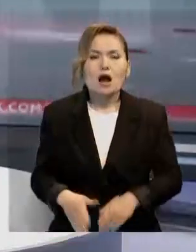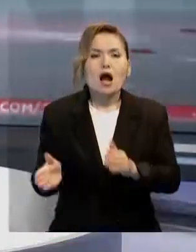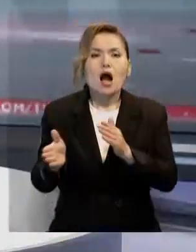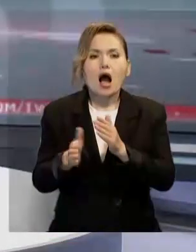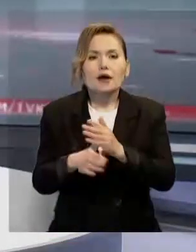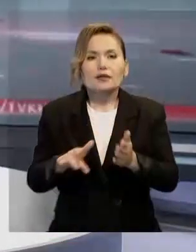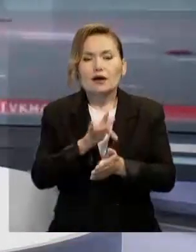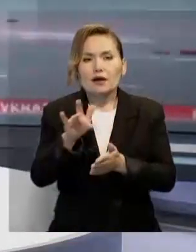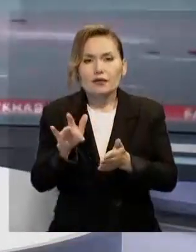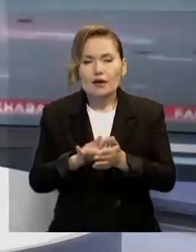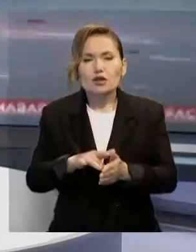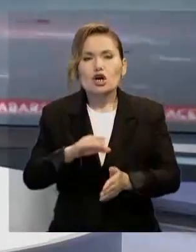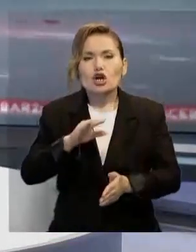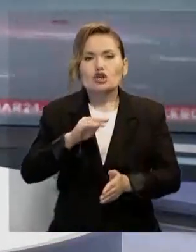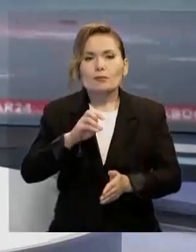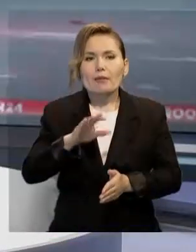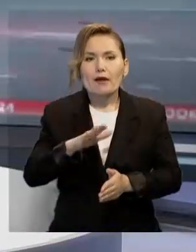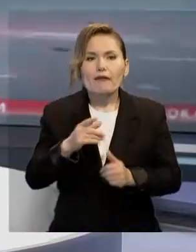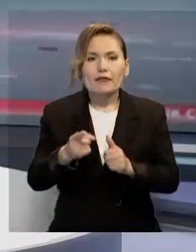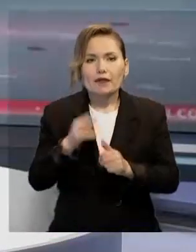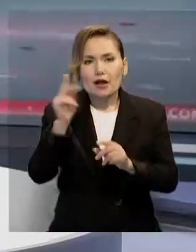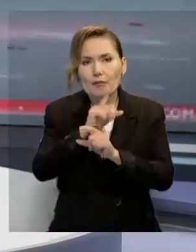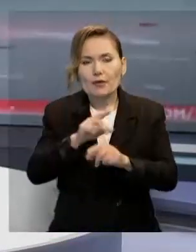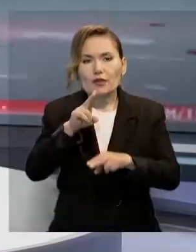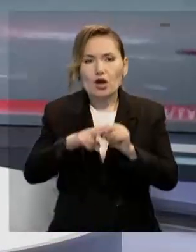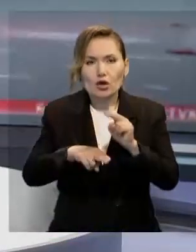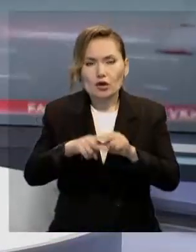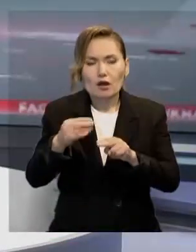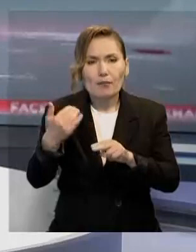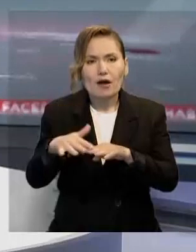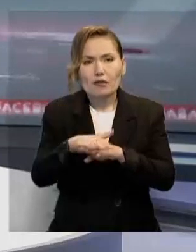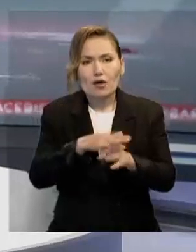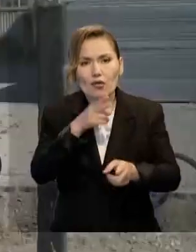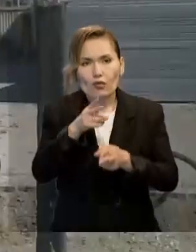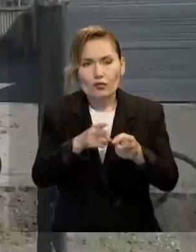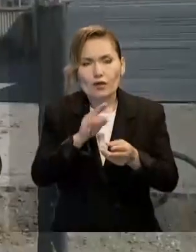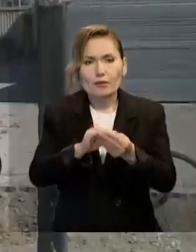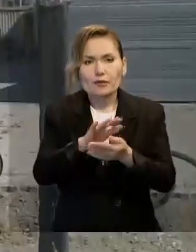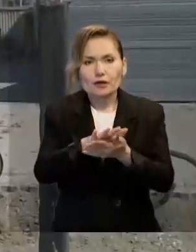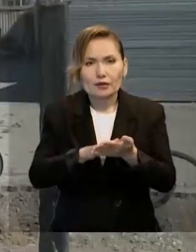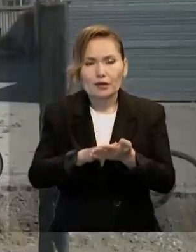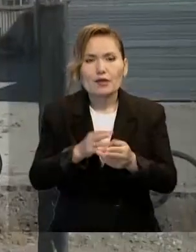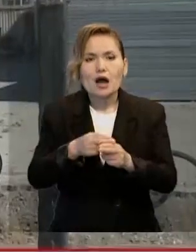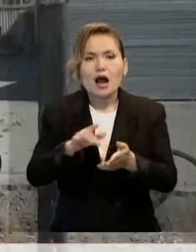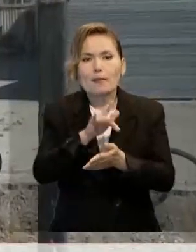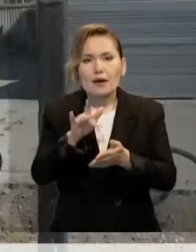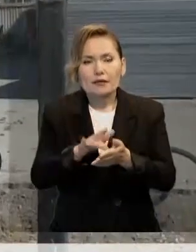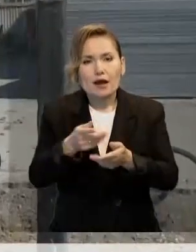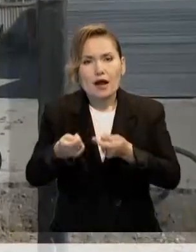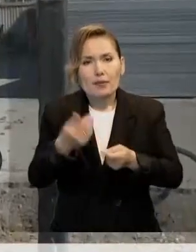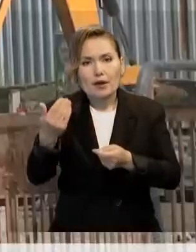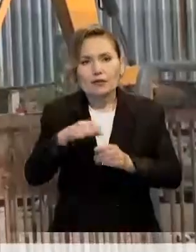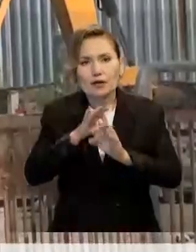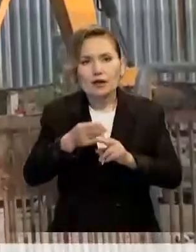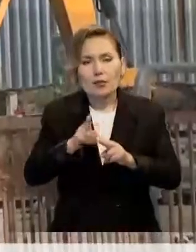Атырау қаласындағы Мағжан Жұмабаев атындағы мектеп құрылысына қатысты дау толастап байтыр. Өткенде қалалық әкімдіктің дерегі бойынша